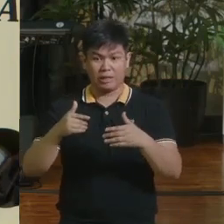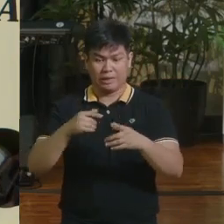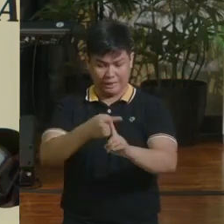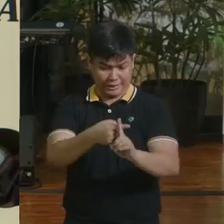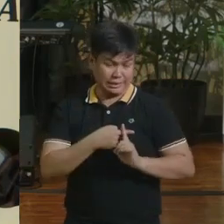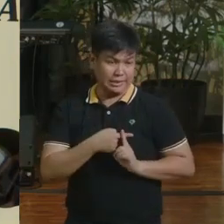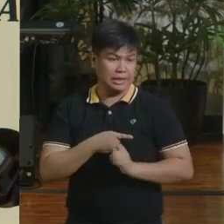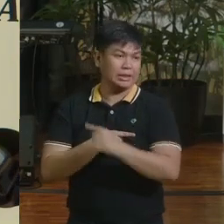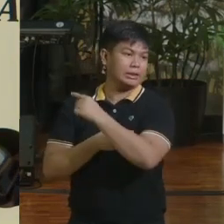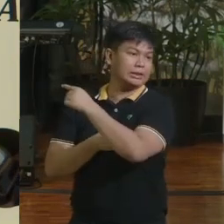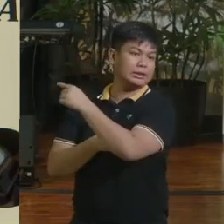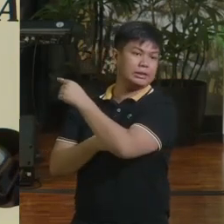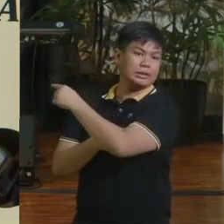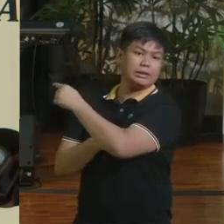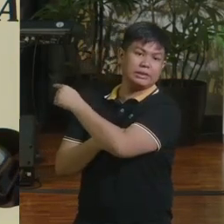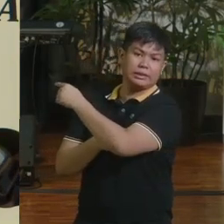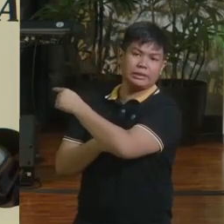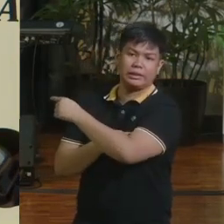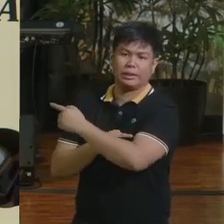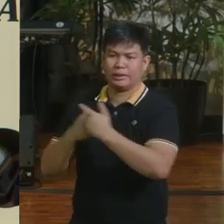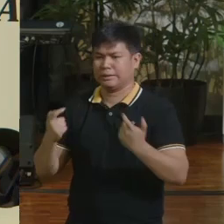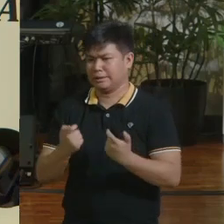Talagang parang hindi ako anak ng pastor.